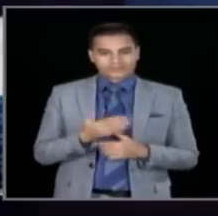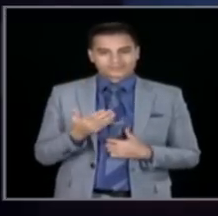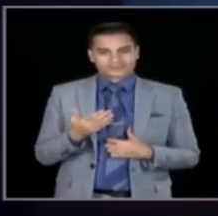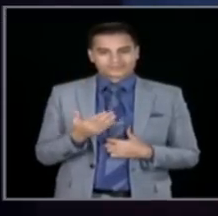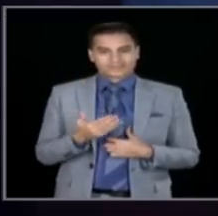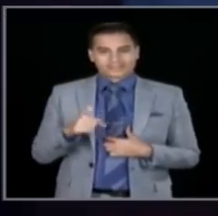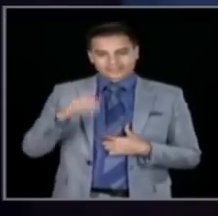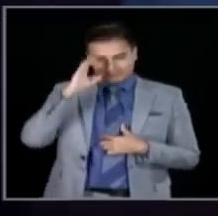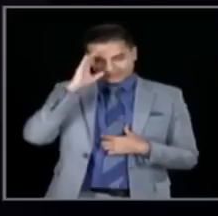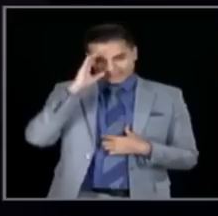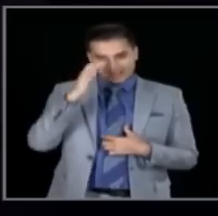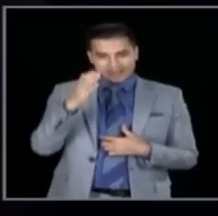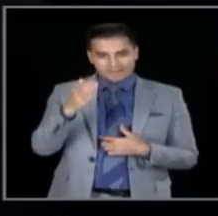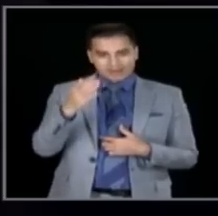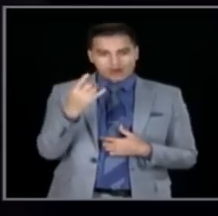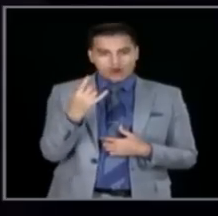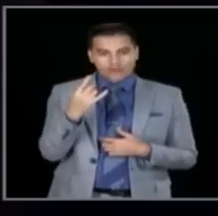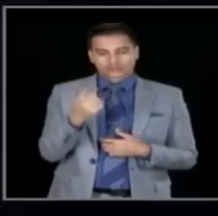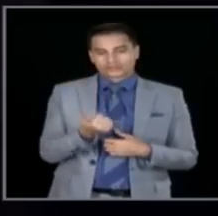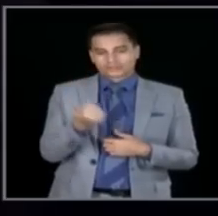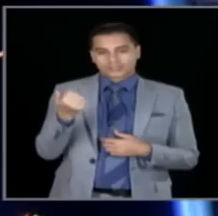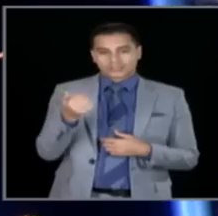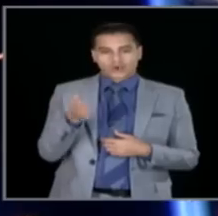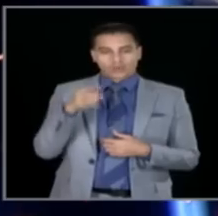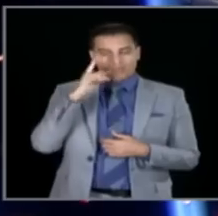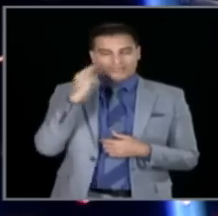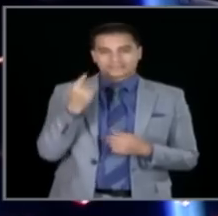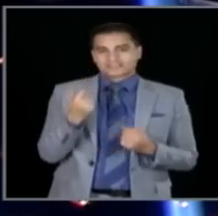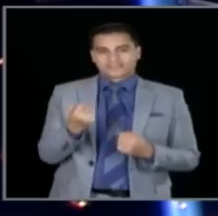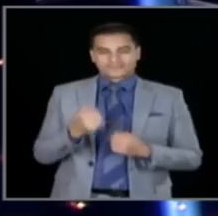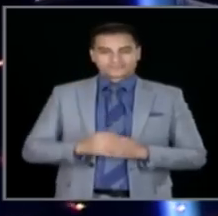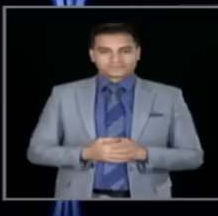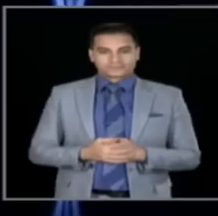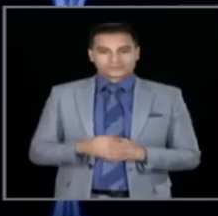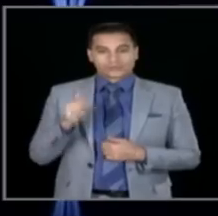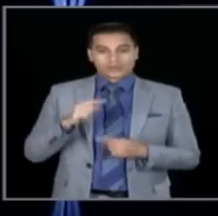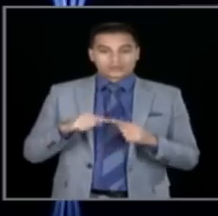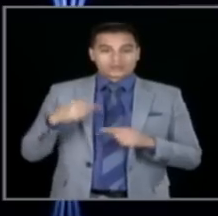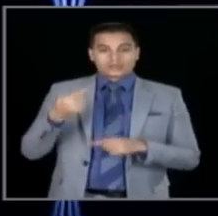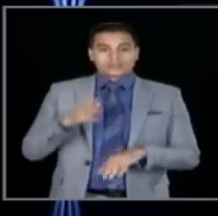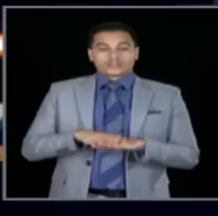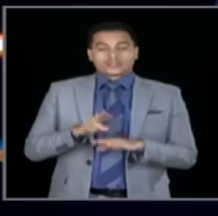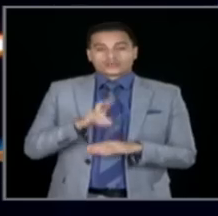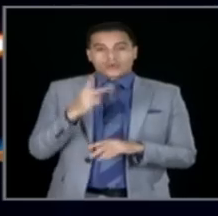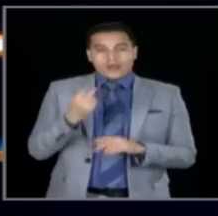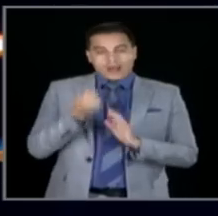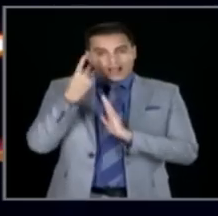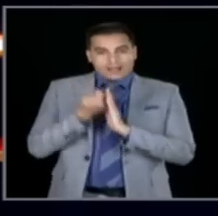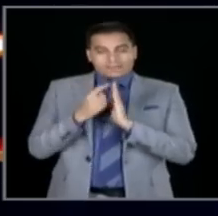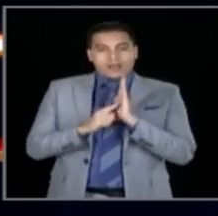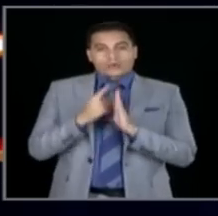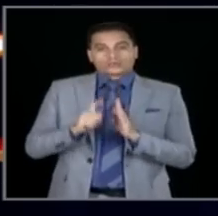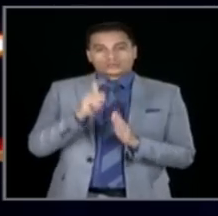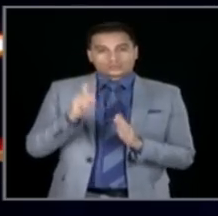زمالك 10، الحوت الأزرق مفيش نقط، دلوقتي عندنا سؤالين في الأدب، وأول